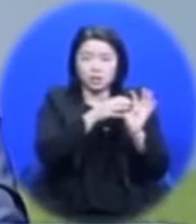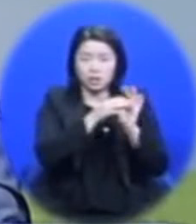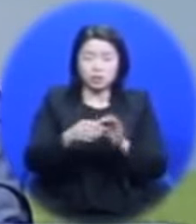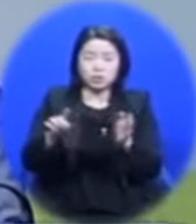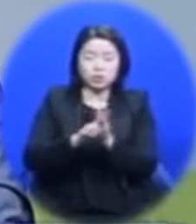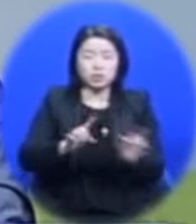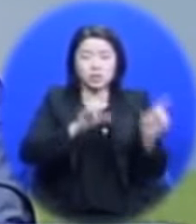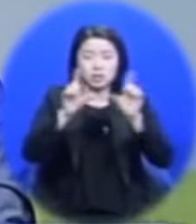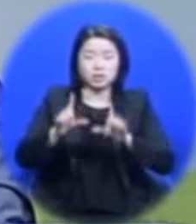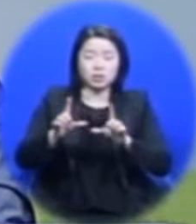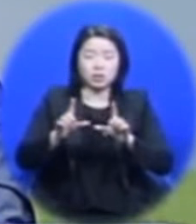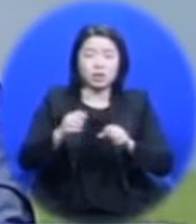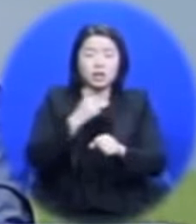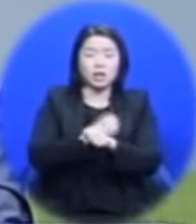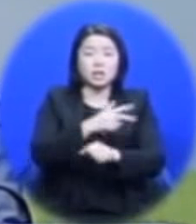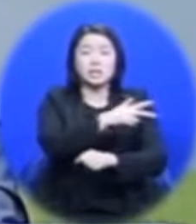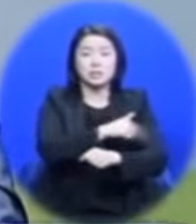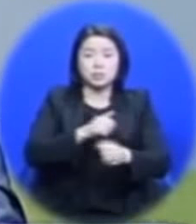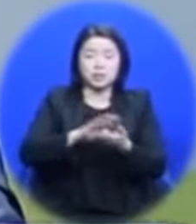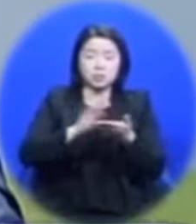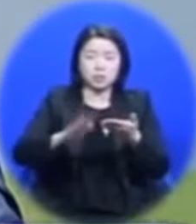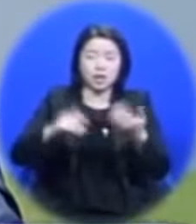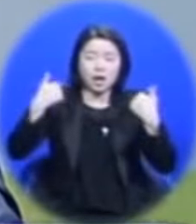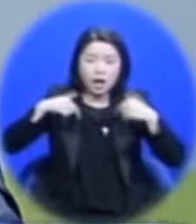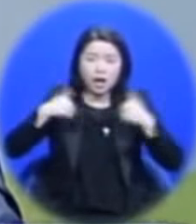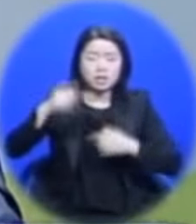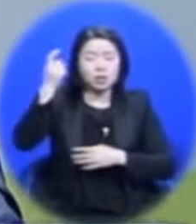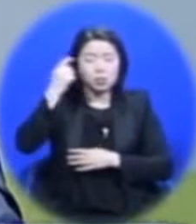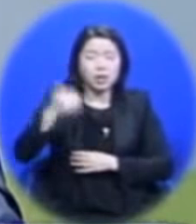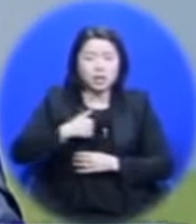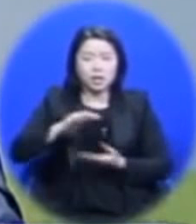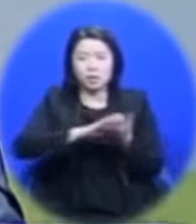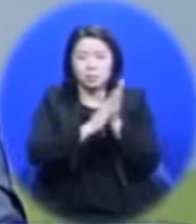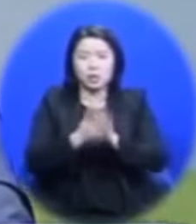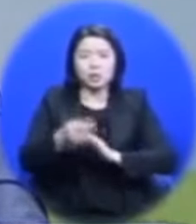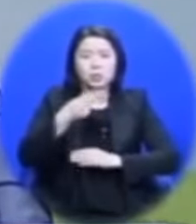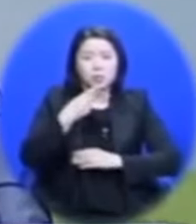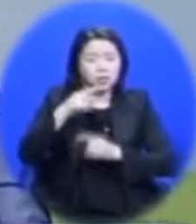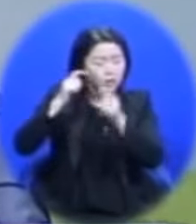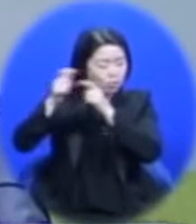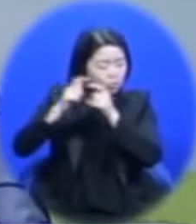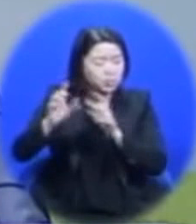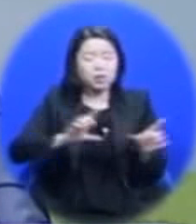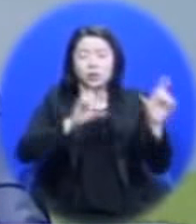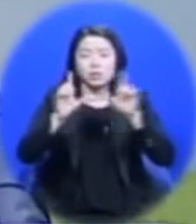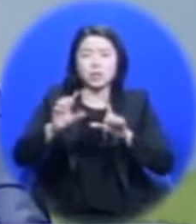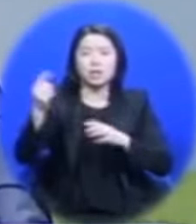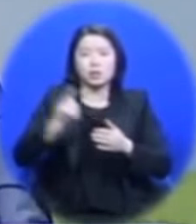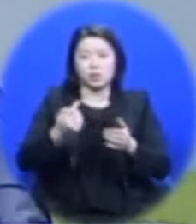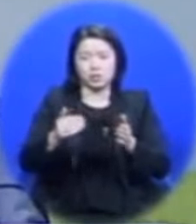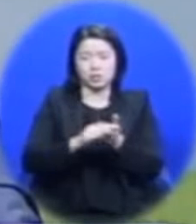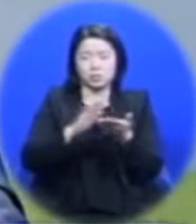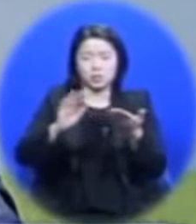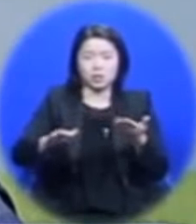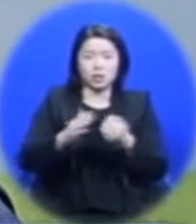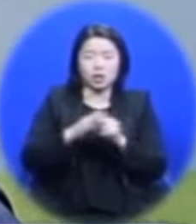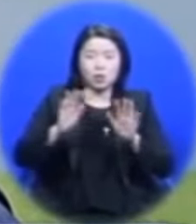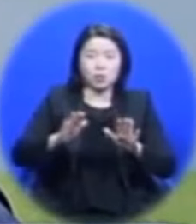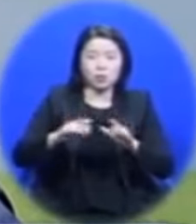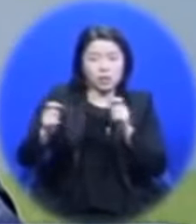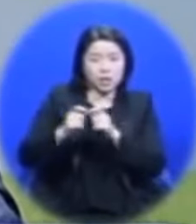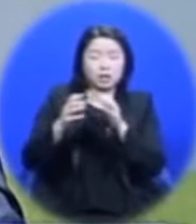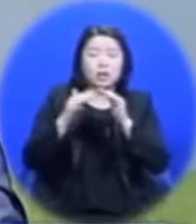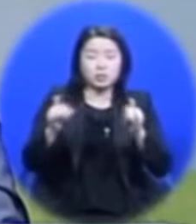있는 집사입니다. 항상 왜 내게는 변화가 없는가 고민하며 살았습니다. 오늘 지인 되시는